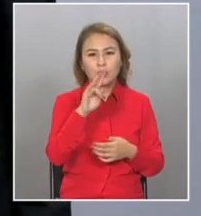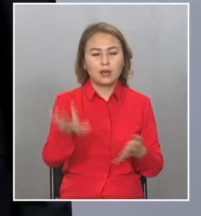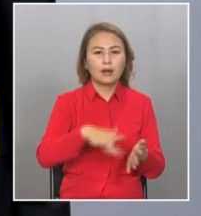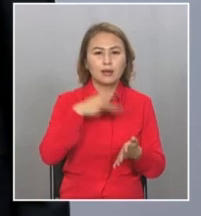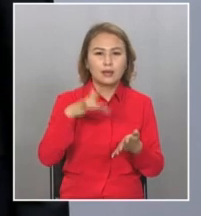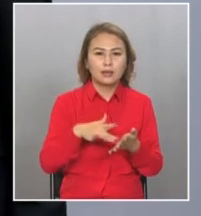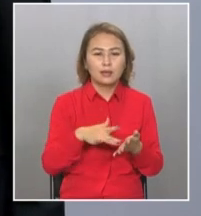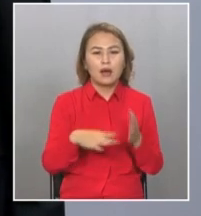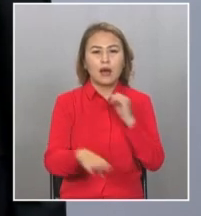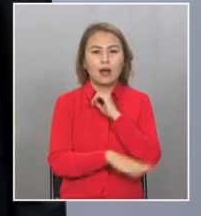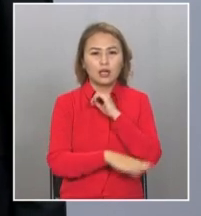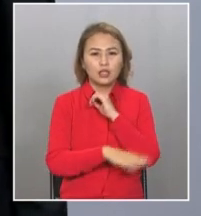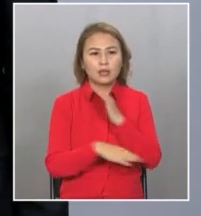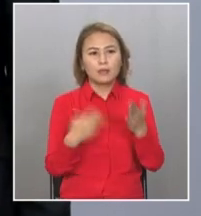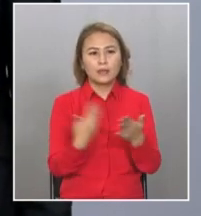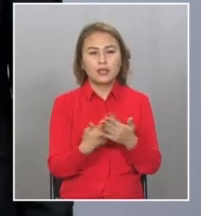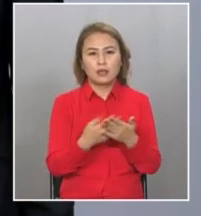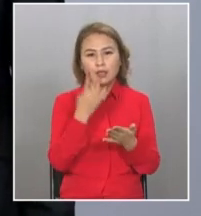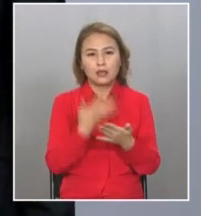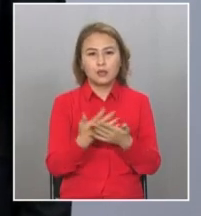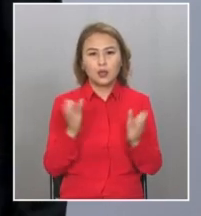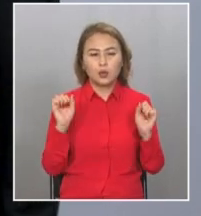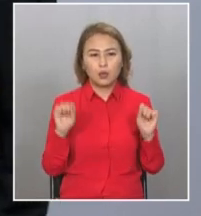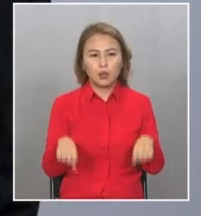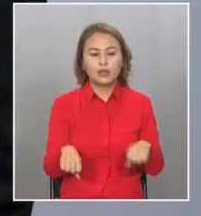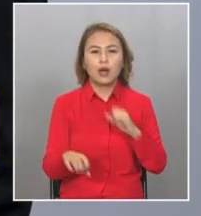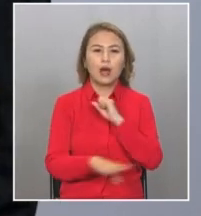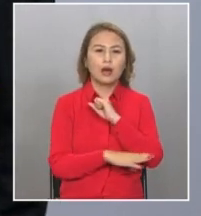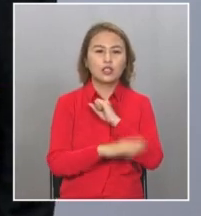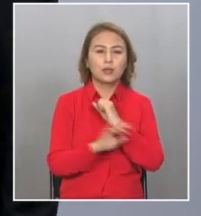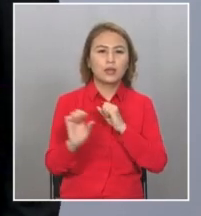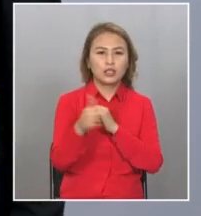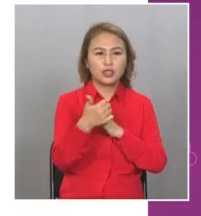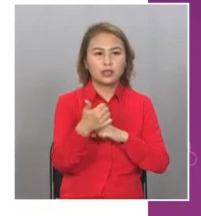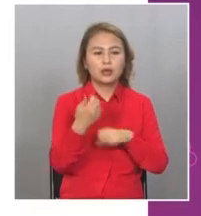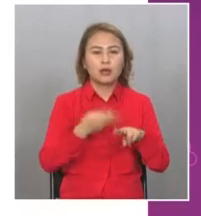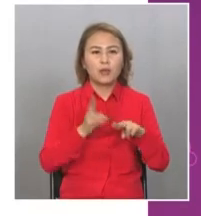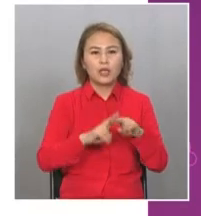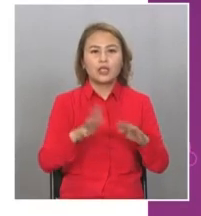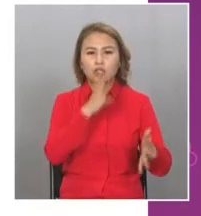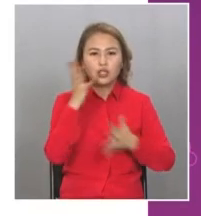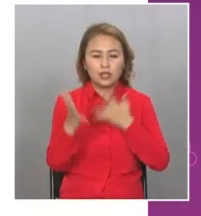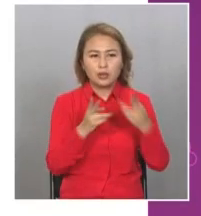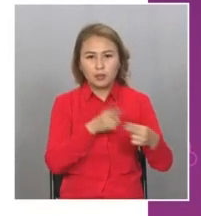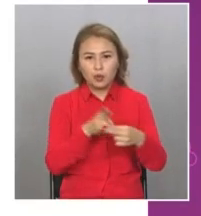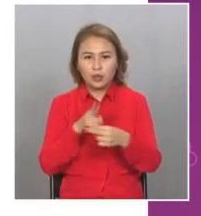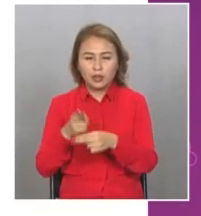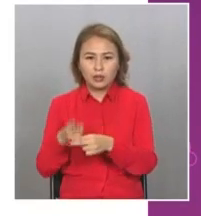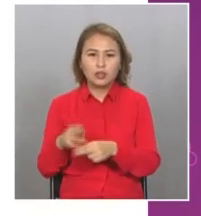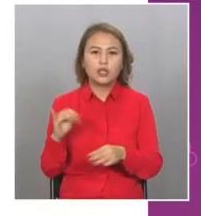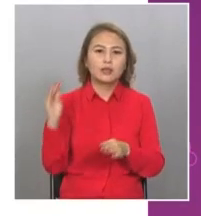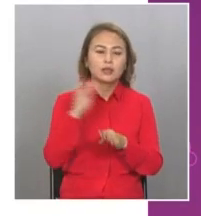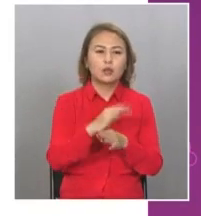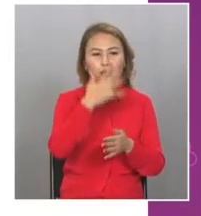маңындағы ағаштарды мысал ретінде келтіріп кетуге болады. Ағаштар біріншіден бұл желді бөгейді, сонымен